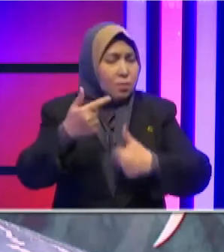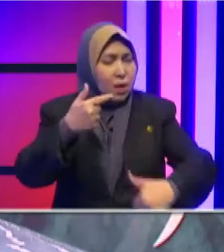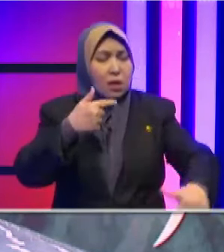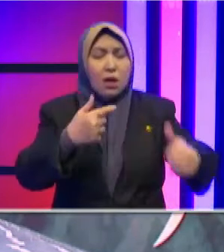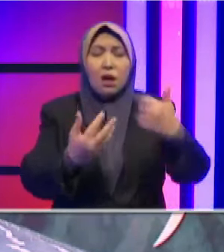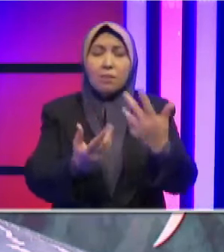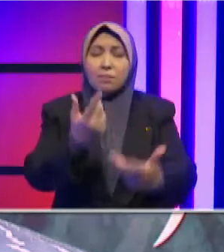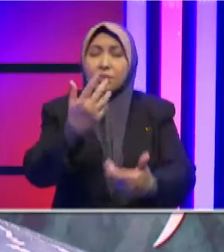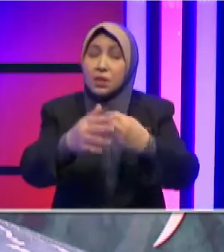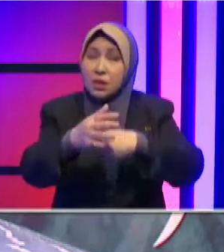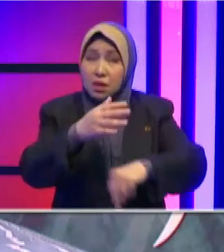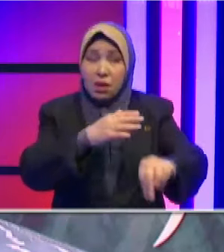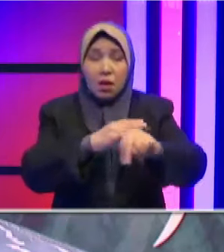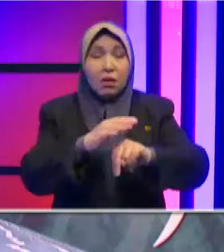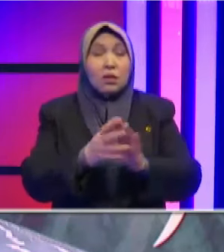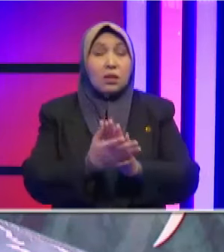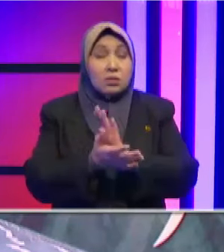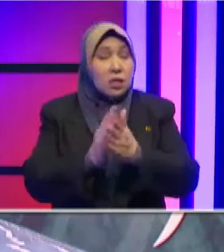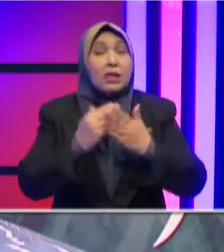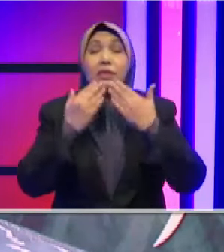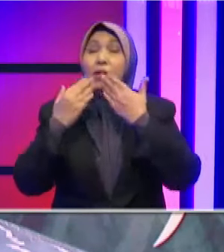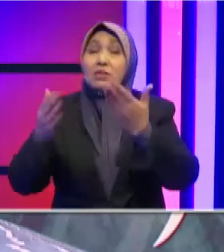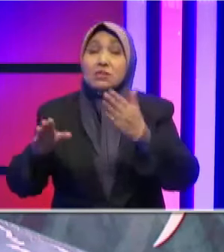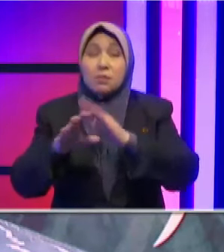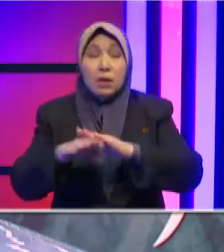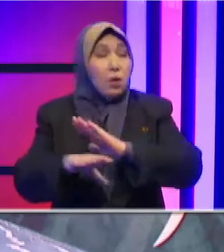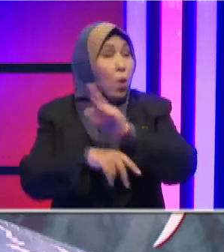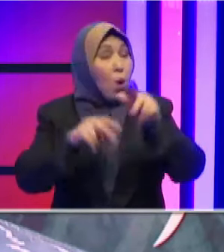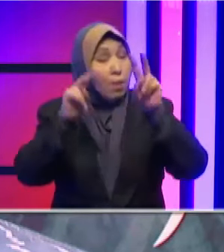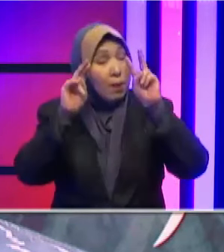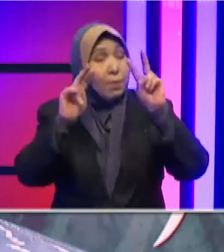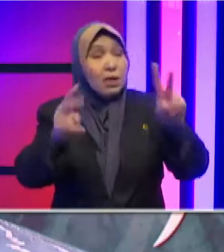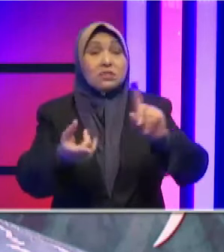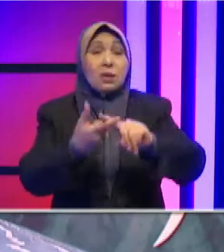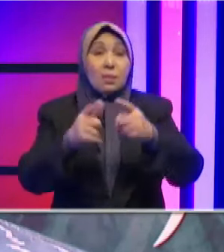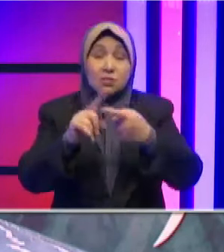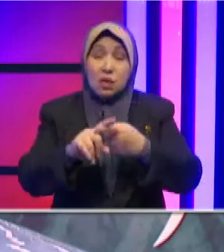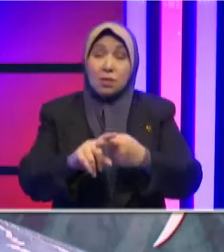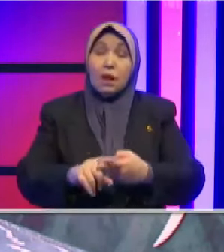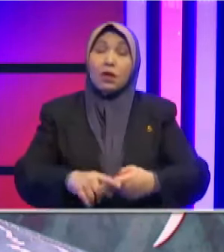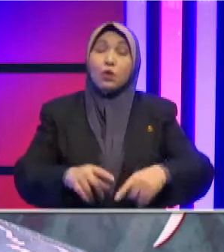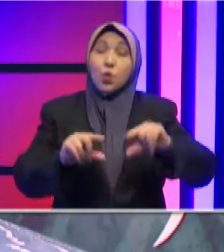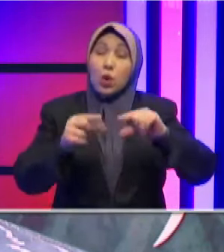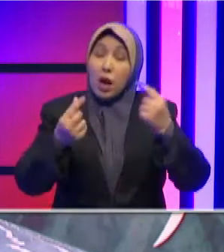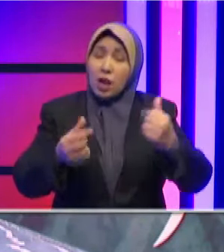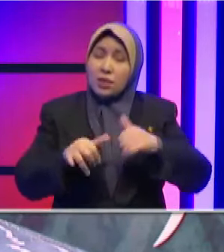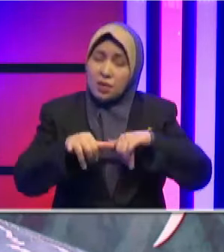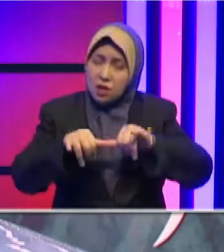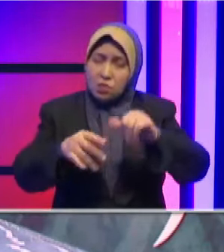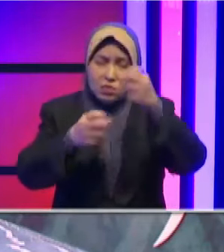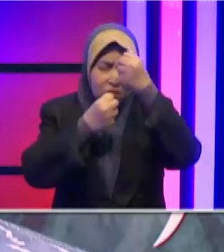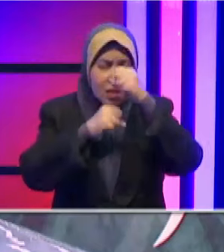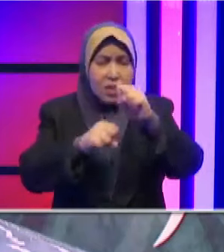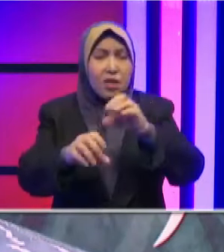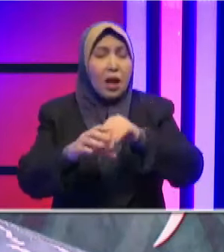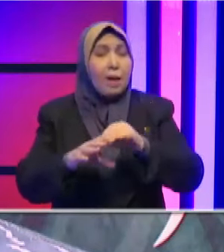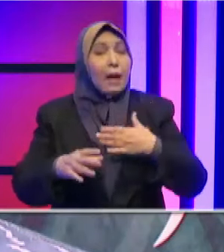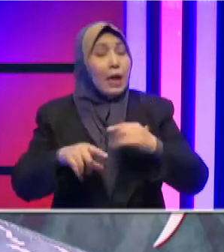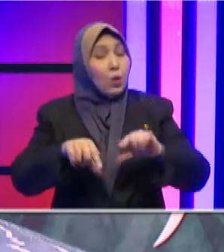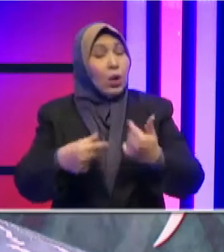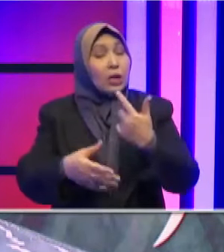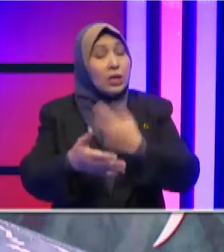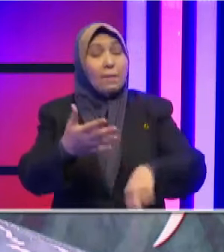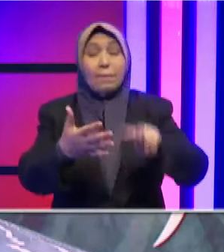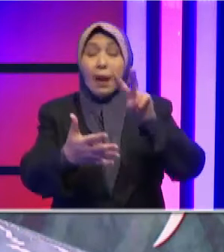Amin ya robbal alamin Masih pada semua penonton sahabat-sahabat Alquran terus setiap dalam ai-qur'an Thailand Bace